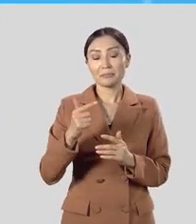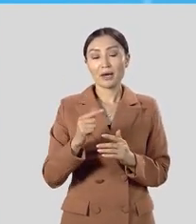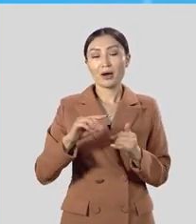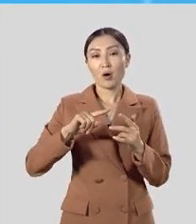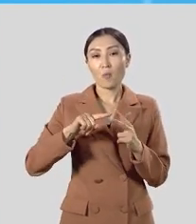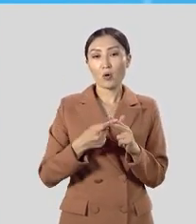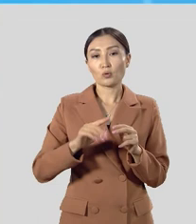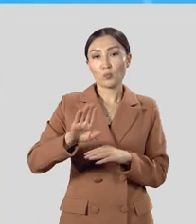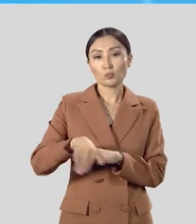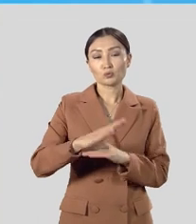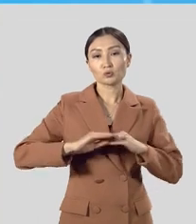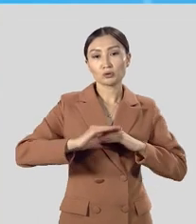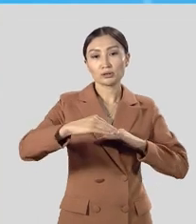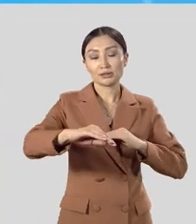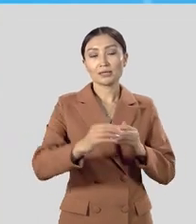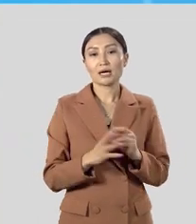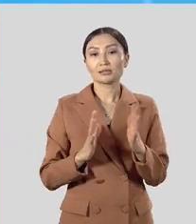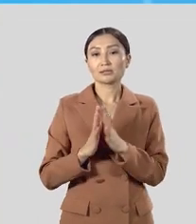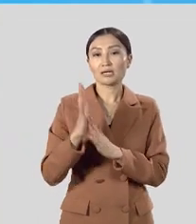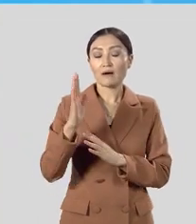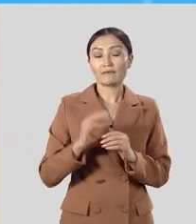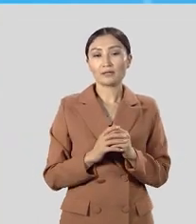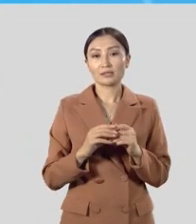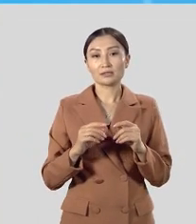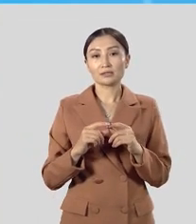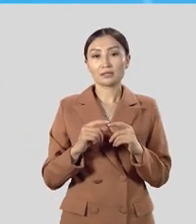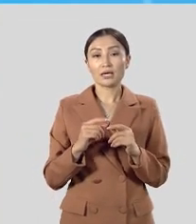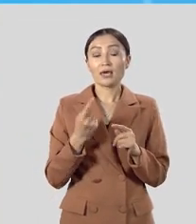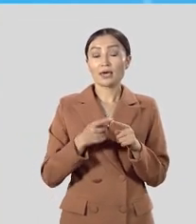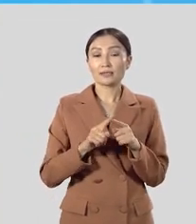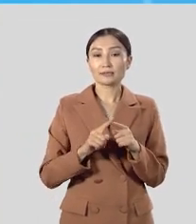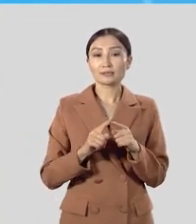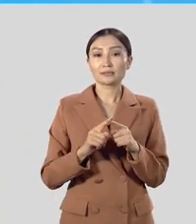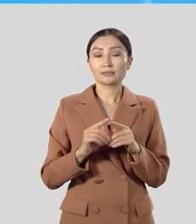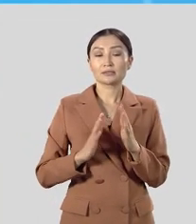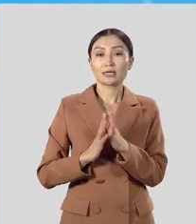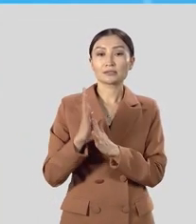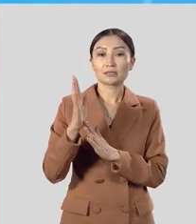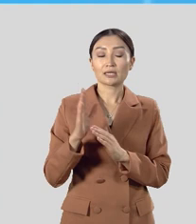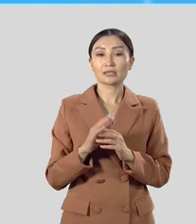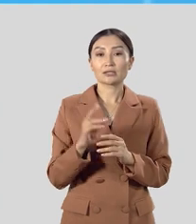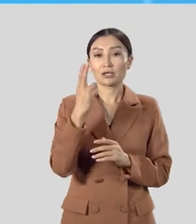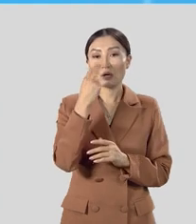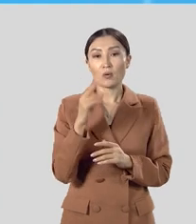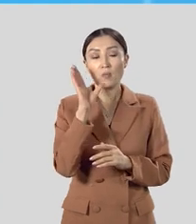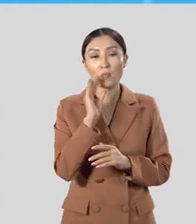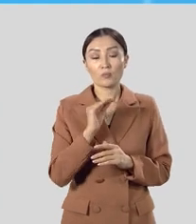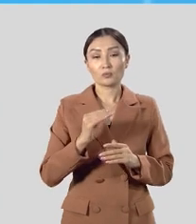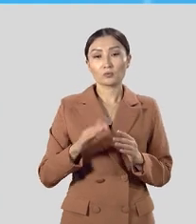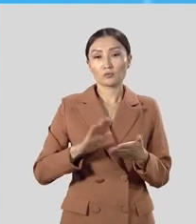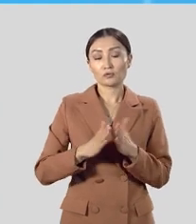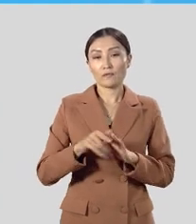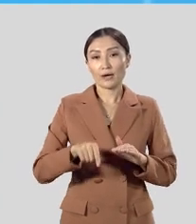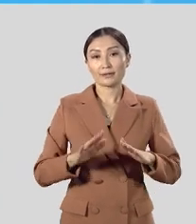пустынях. Среди них встречаются травы и древесные растения. Эти растения хорошо адаптированы к условиям, в которых они